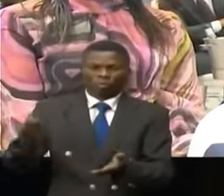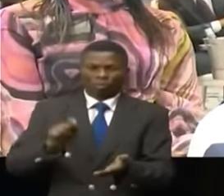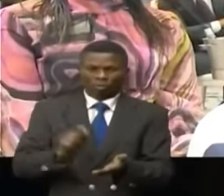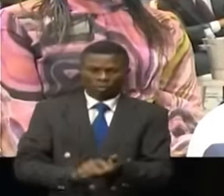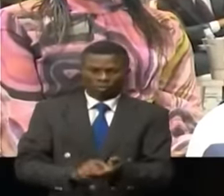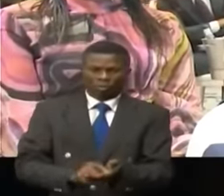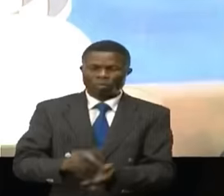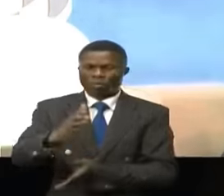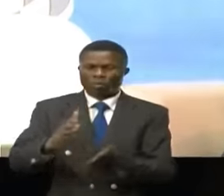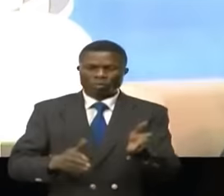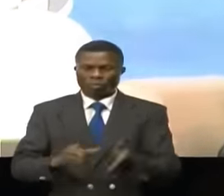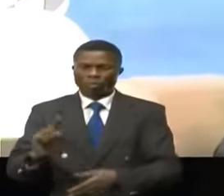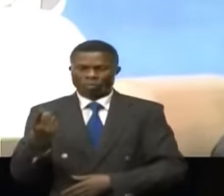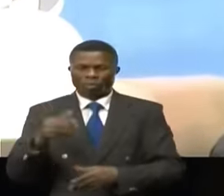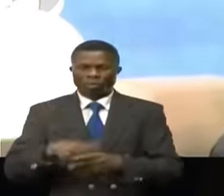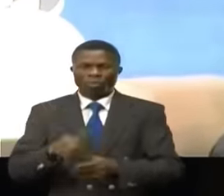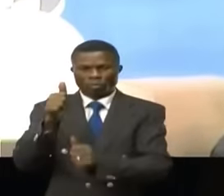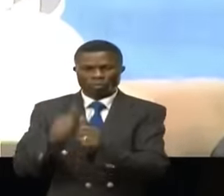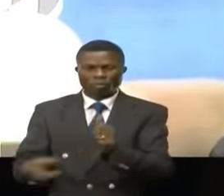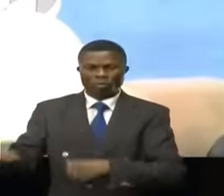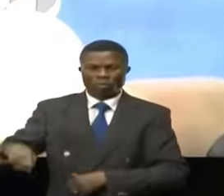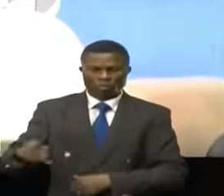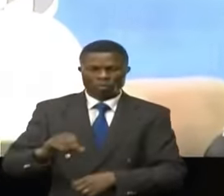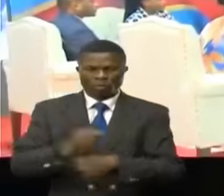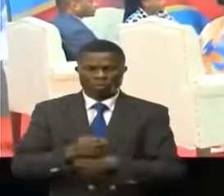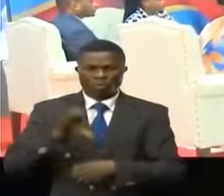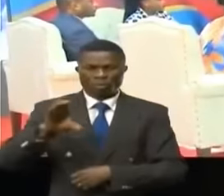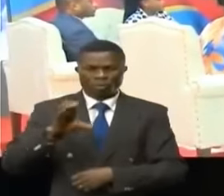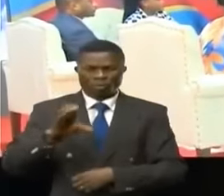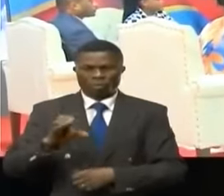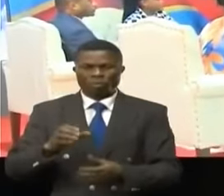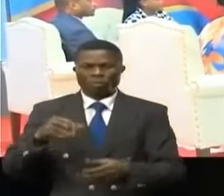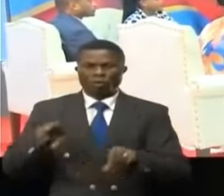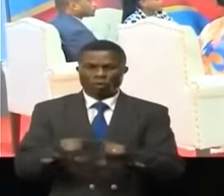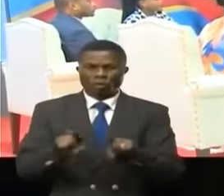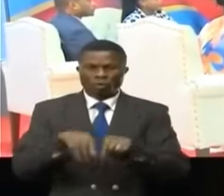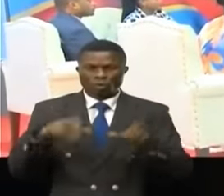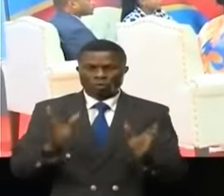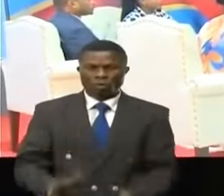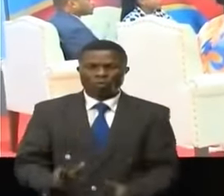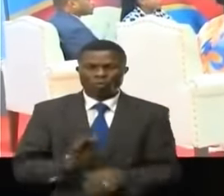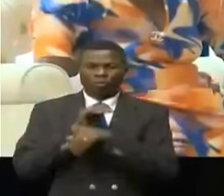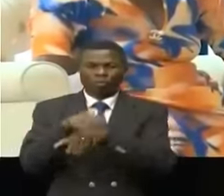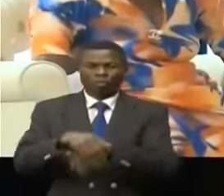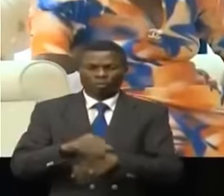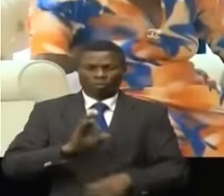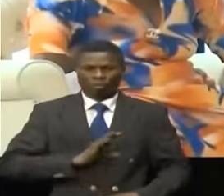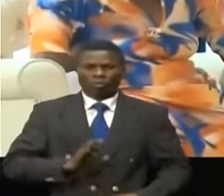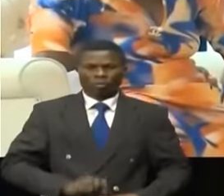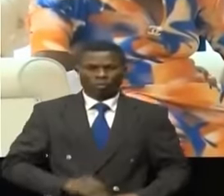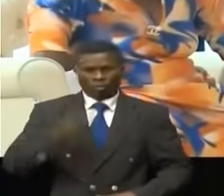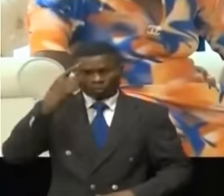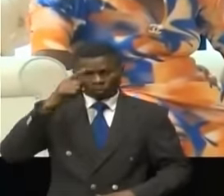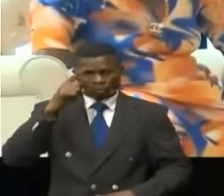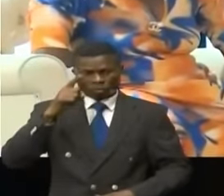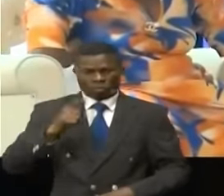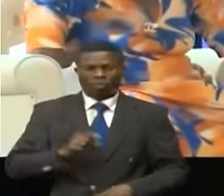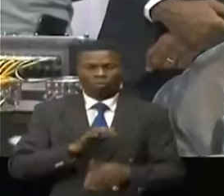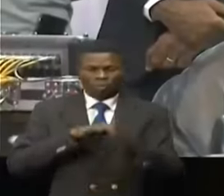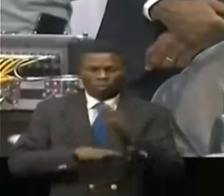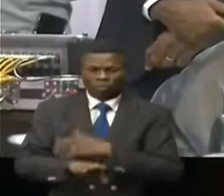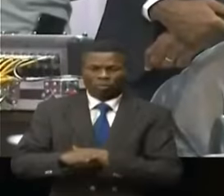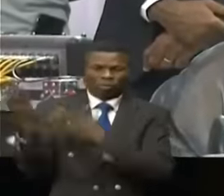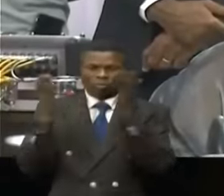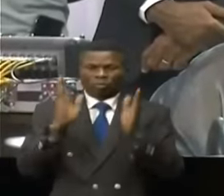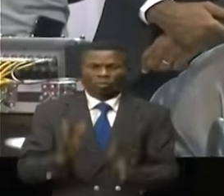guichets uniques dans toutes les provinces, la création d'une banque à capitaux congolais et l'implication du chef de l'État pour un accès facile au marché.